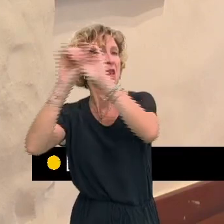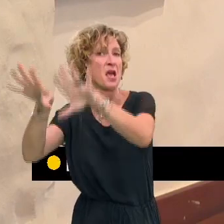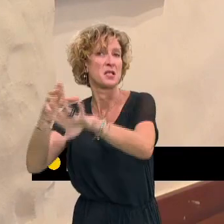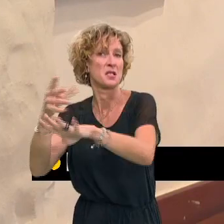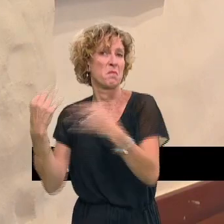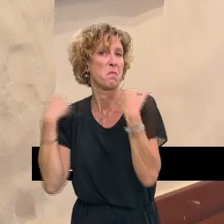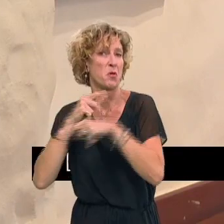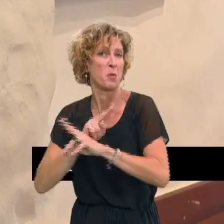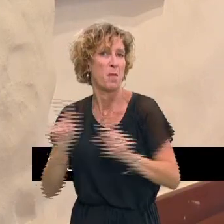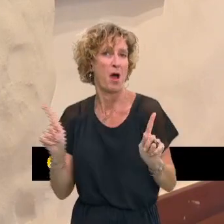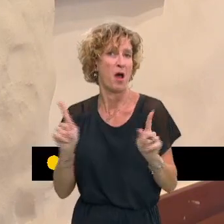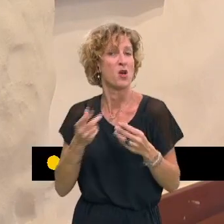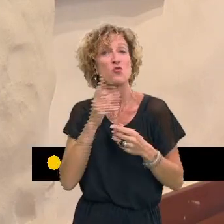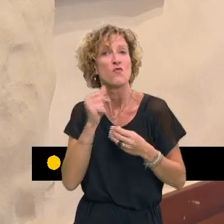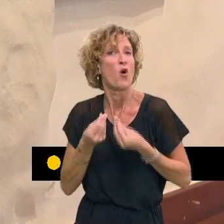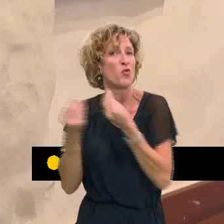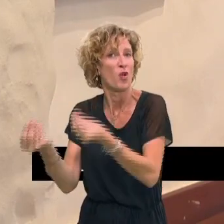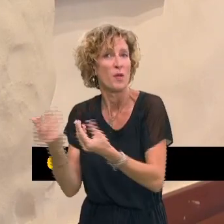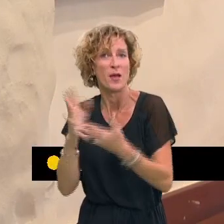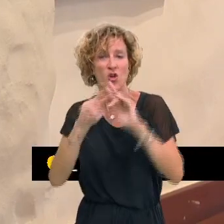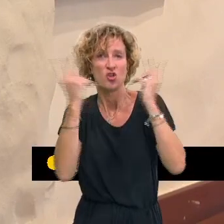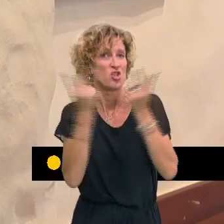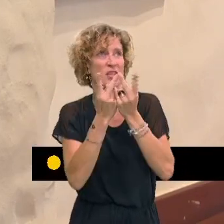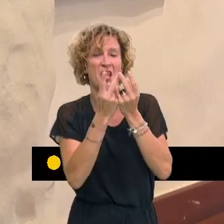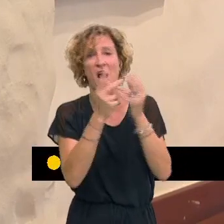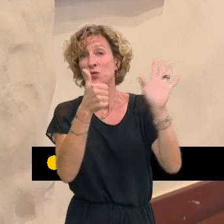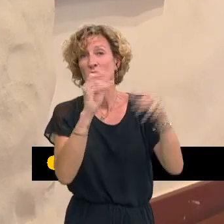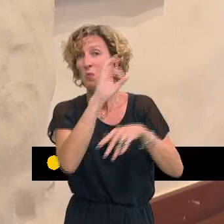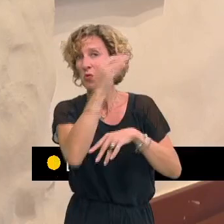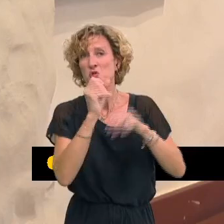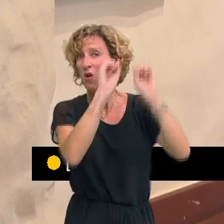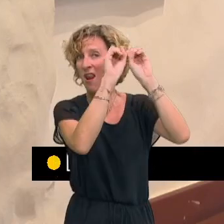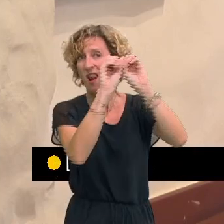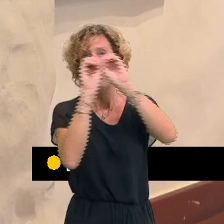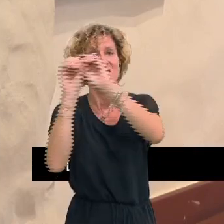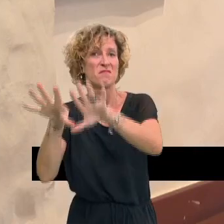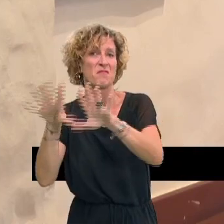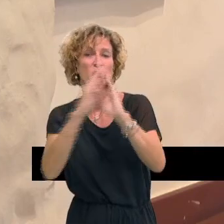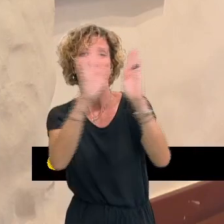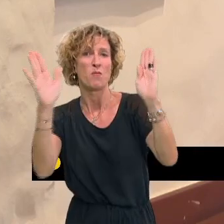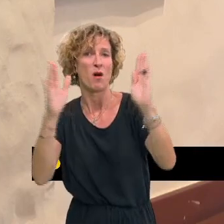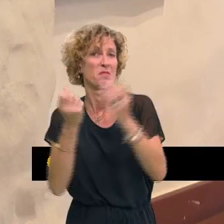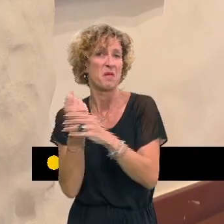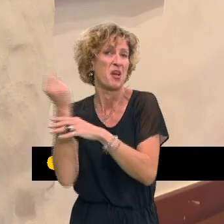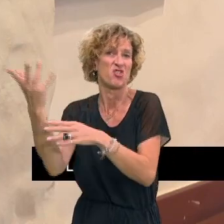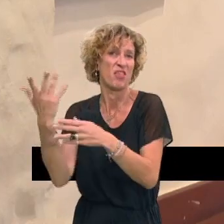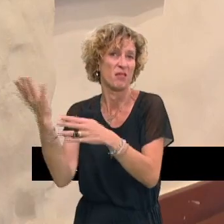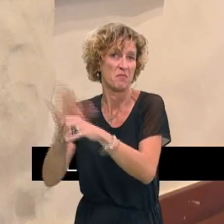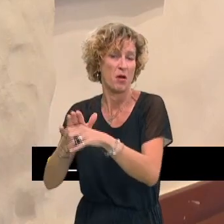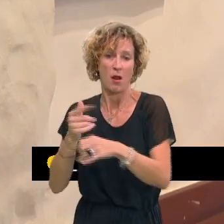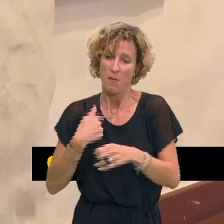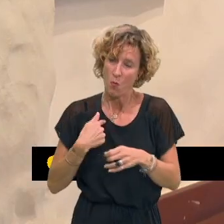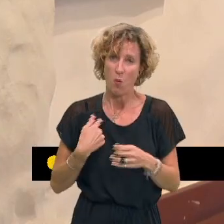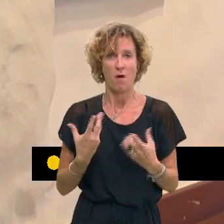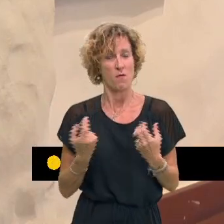mettre demain, on va donner. Souvent, nous donne à nos enfants, mais la plupart du temps, près de 60%, ils restent dans nous de l'armoire. Et après, soit nous jettent après à un moment donné. Alors que moi, il est là pour montrer